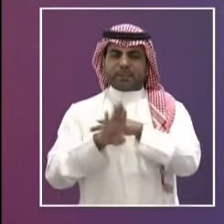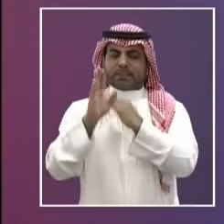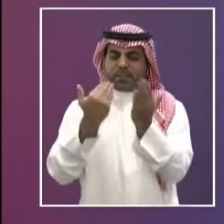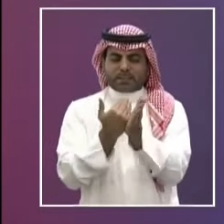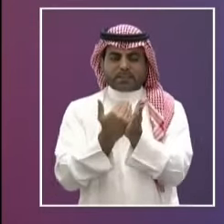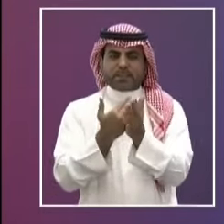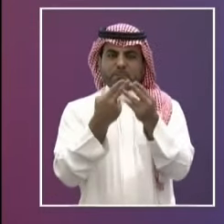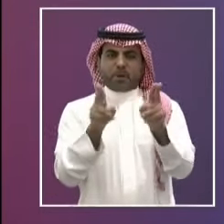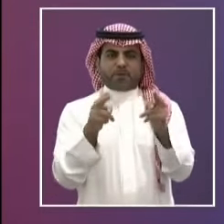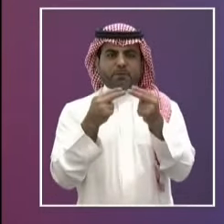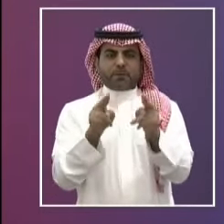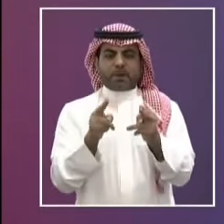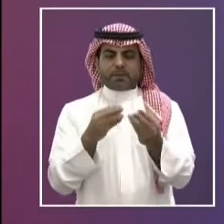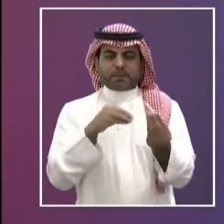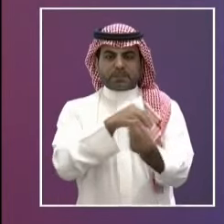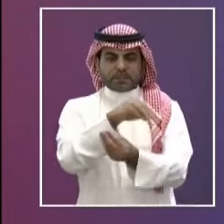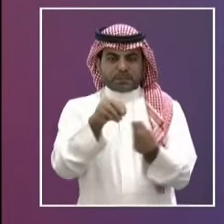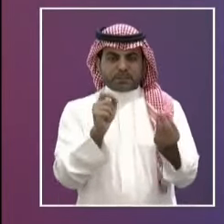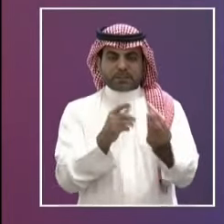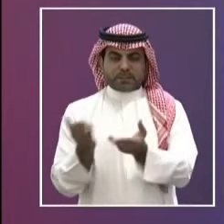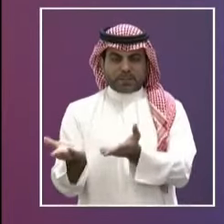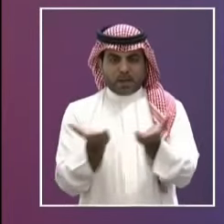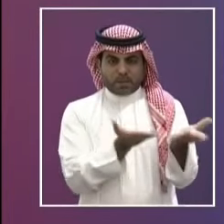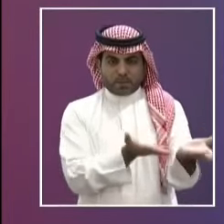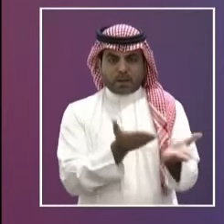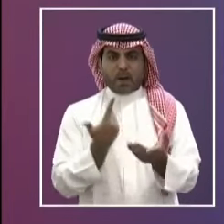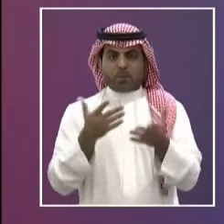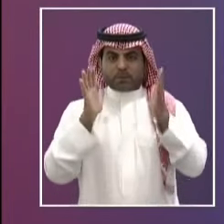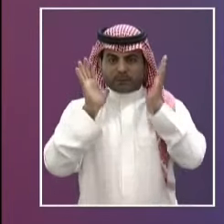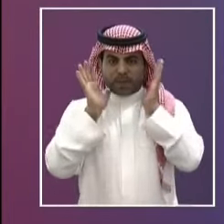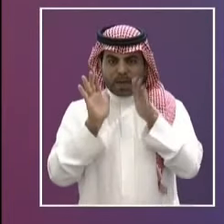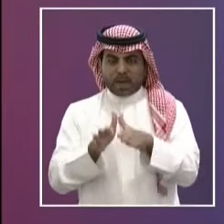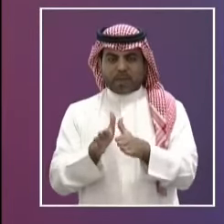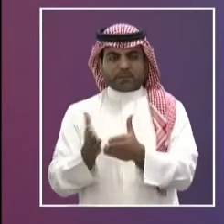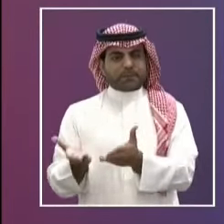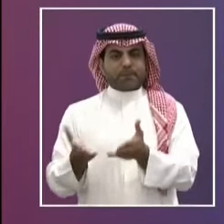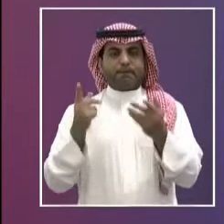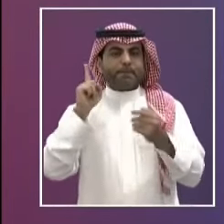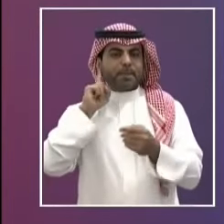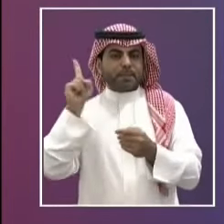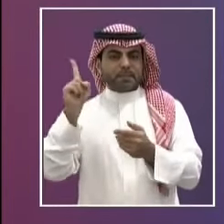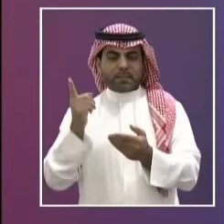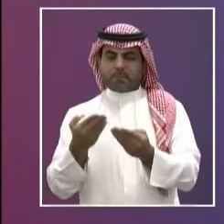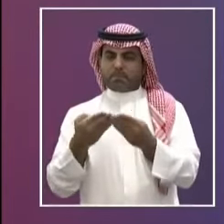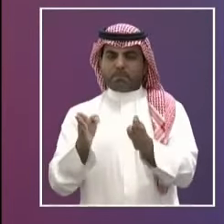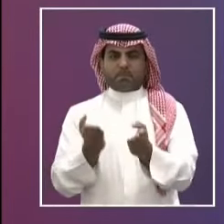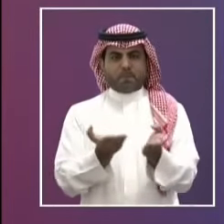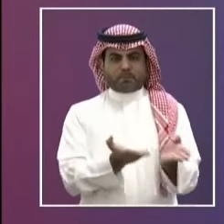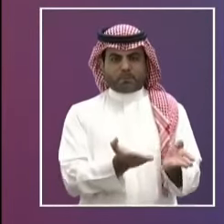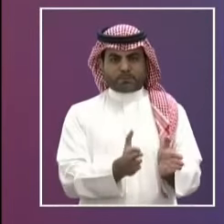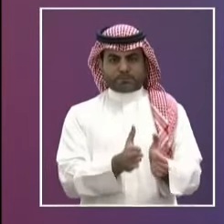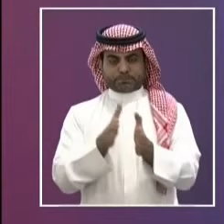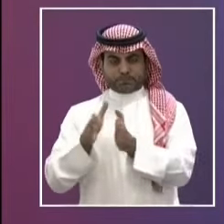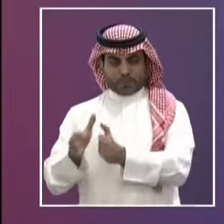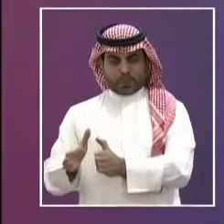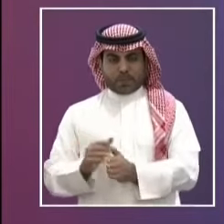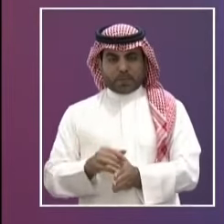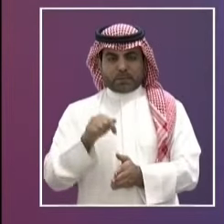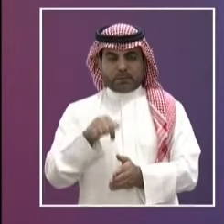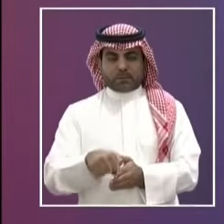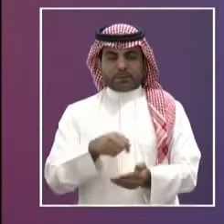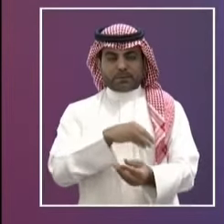لأداء العمرة أو الزيارة أو الصلاة في الروضة الشريفة. أيضا هذا التطبيق